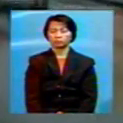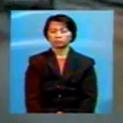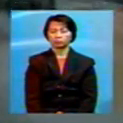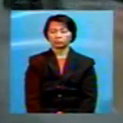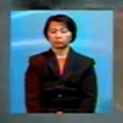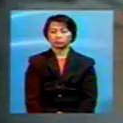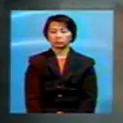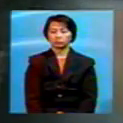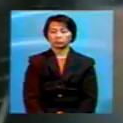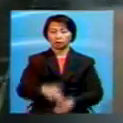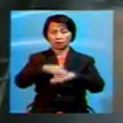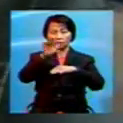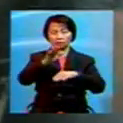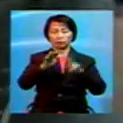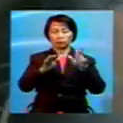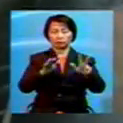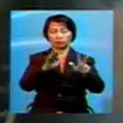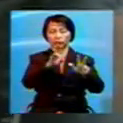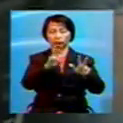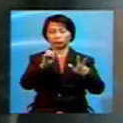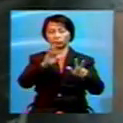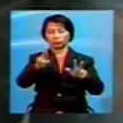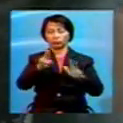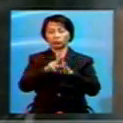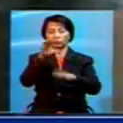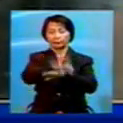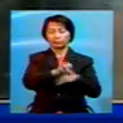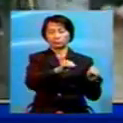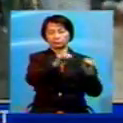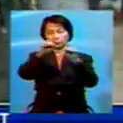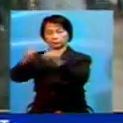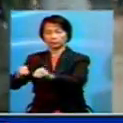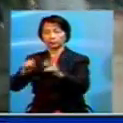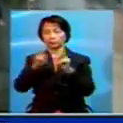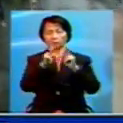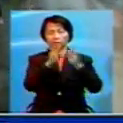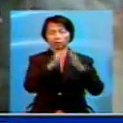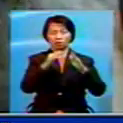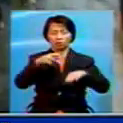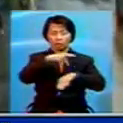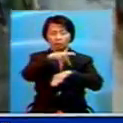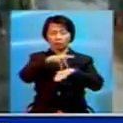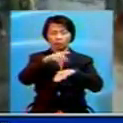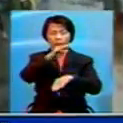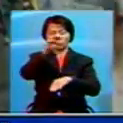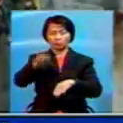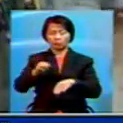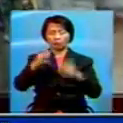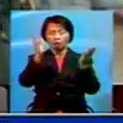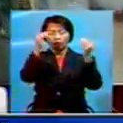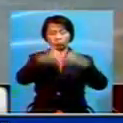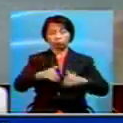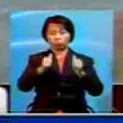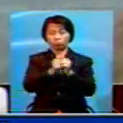maut lebih 370 r000 penduduk terpaksa dipindahkan Kota Raya Manila lumpuh ekoran pasaran kewangan